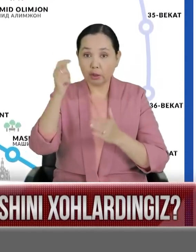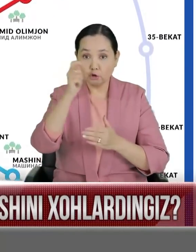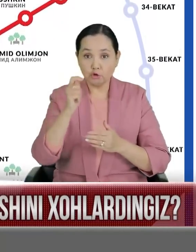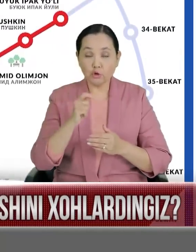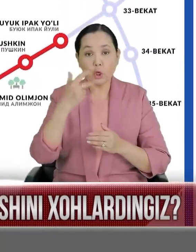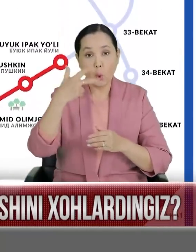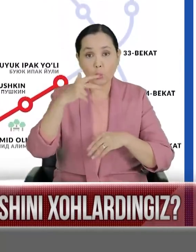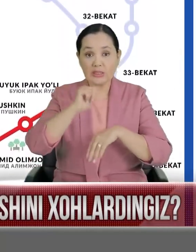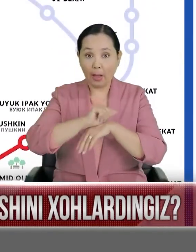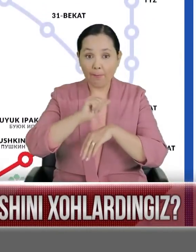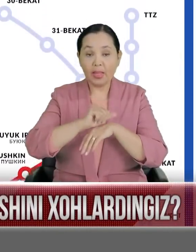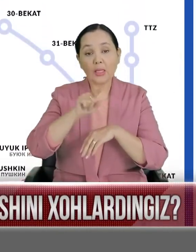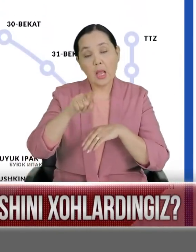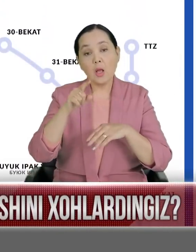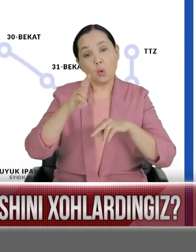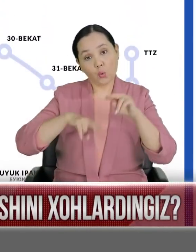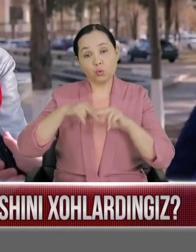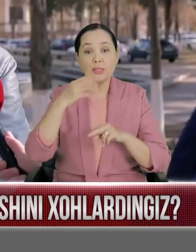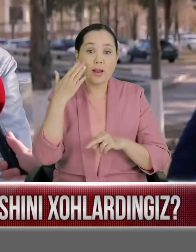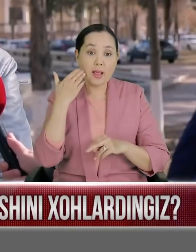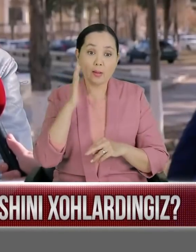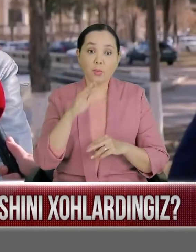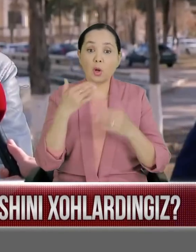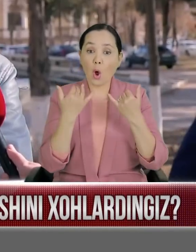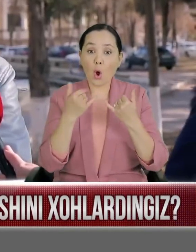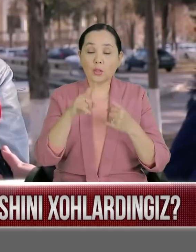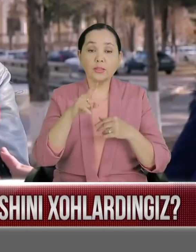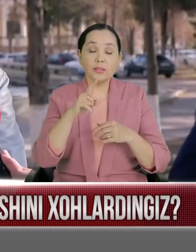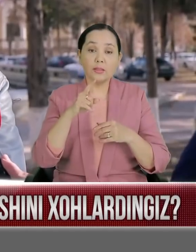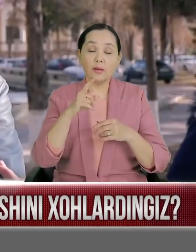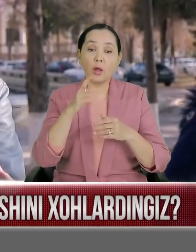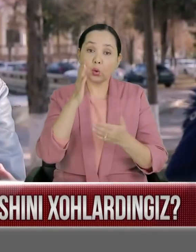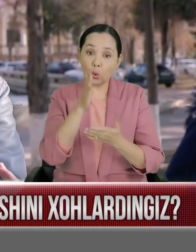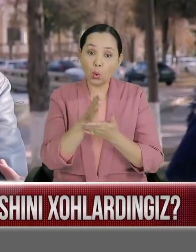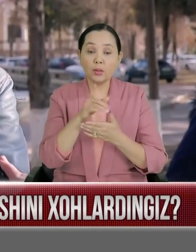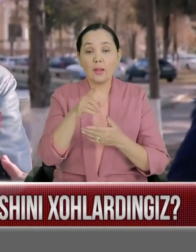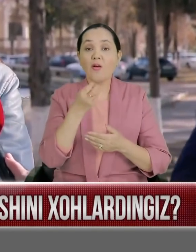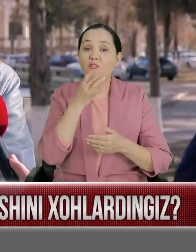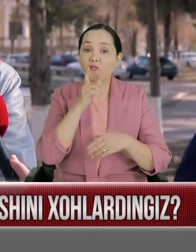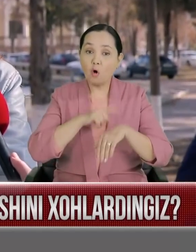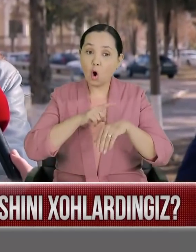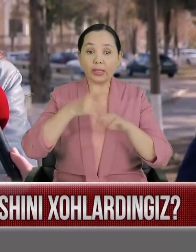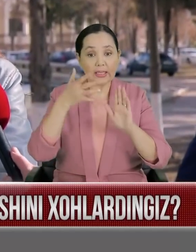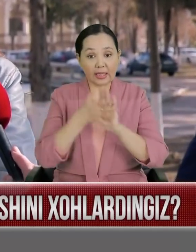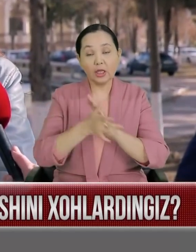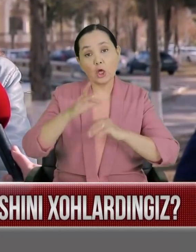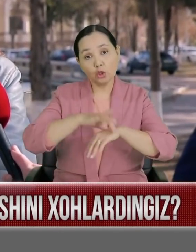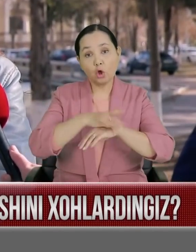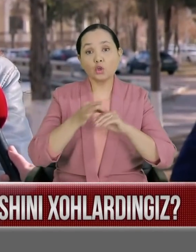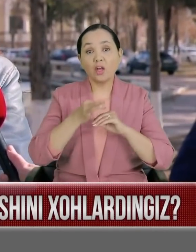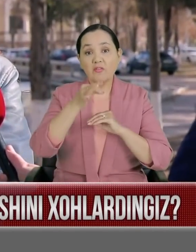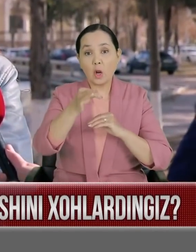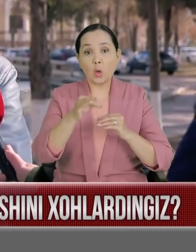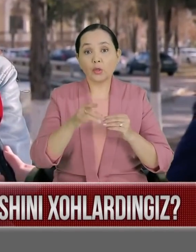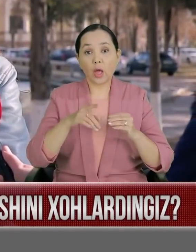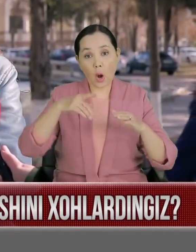30 ta bekat. O'sha menimcha o'shani qursa ancha yengil bo'ladi. Endi bu hozir eski bo'lib qolmaydi, to'g'ridan-to'g'ri. Unga ancha vaqt ketadi. Lekin Toshkent viloyatiga o'tkazilsa